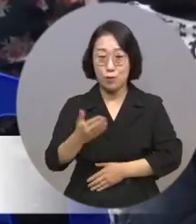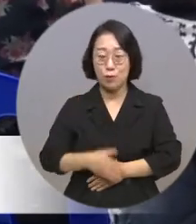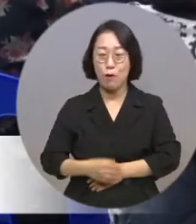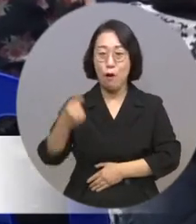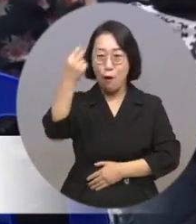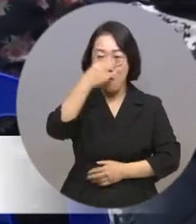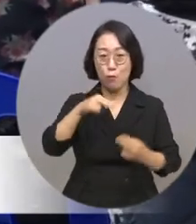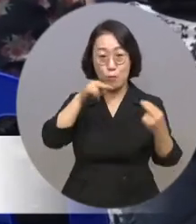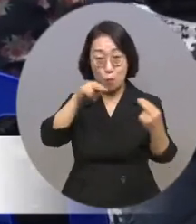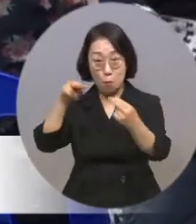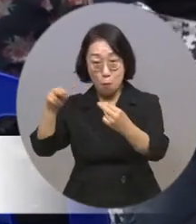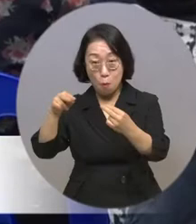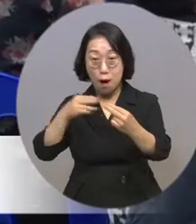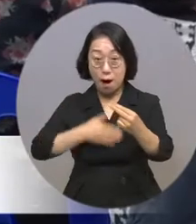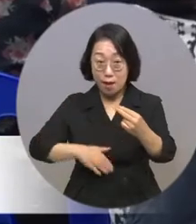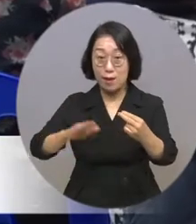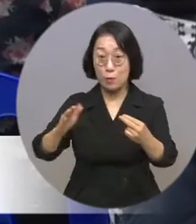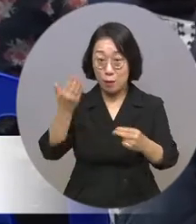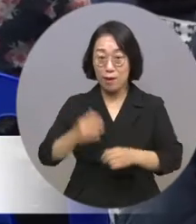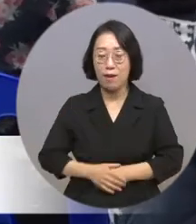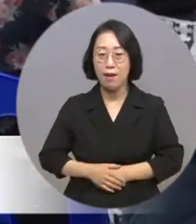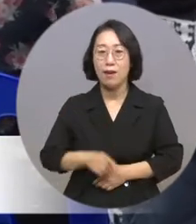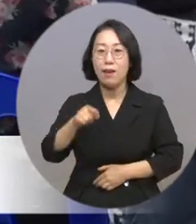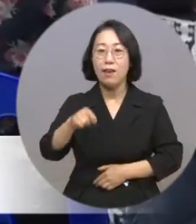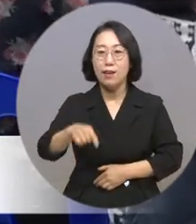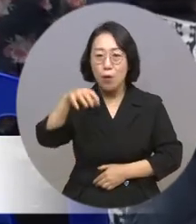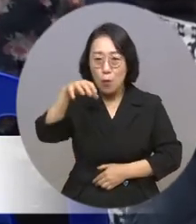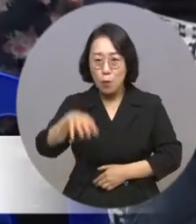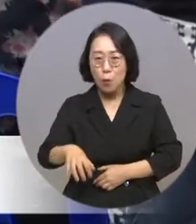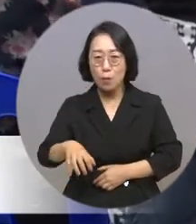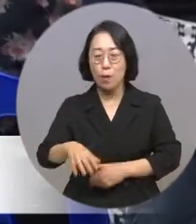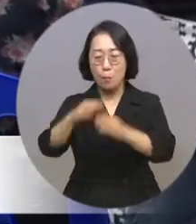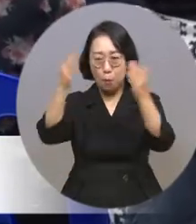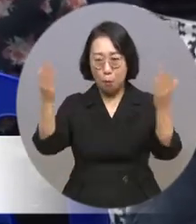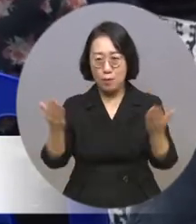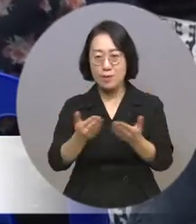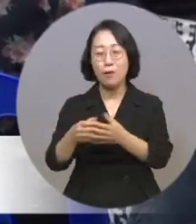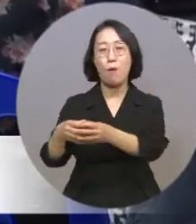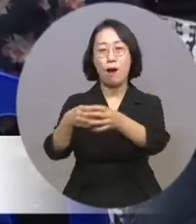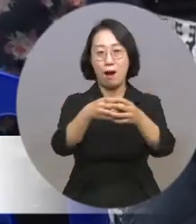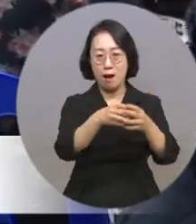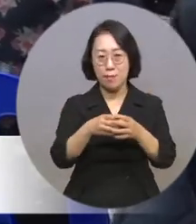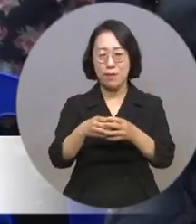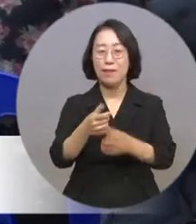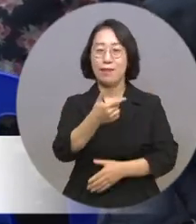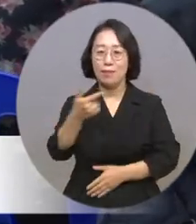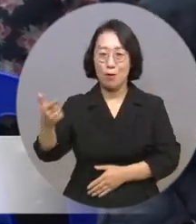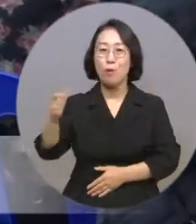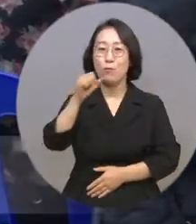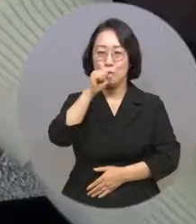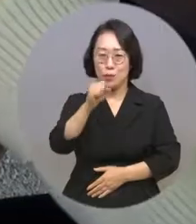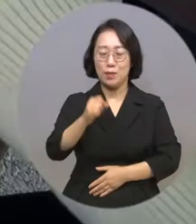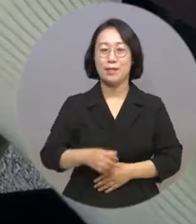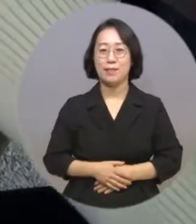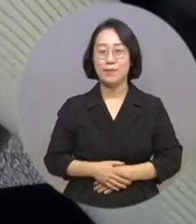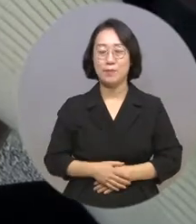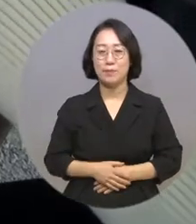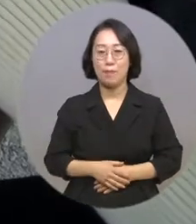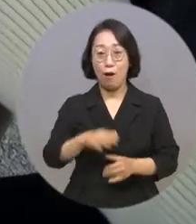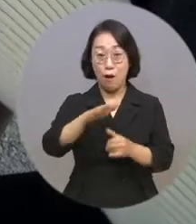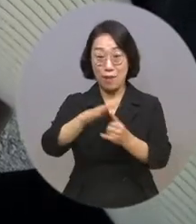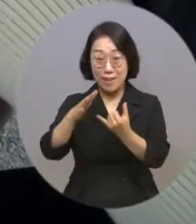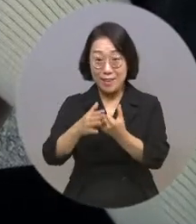얼굴도 익힐 수 있고 그래서 이런 축제를 향해서 모든 사람들이 같이 합할 수 있다는 것이 너무 좋은 것 같아요.